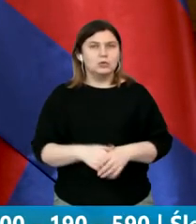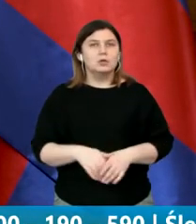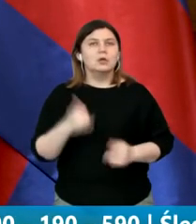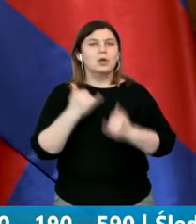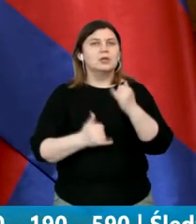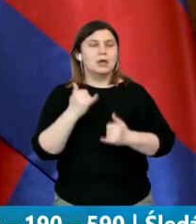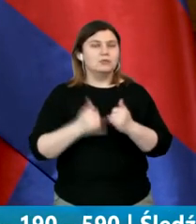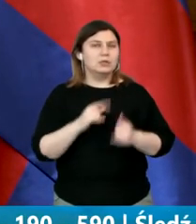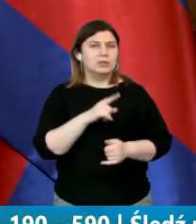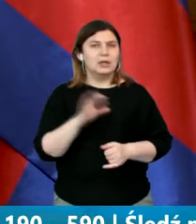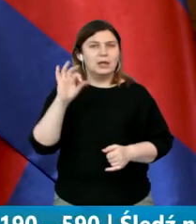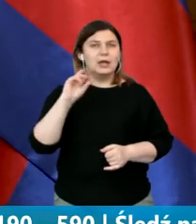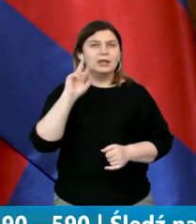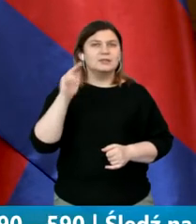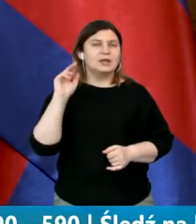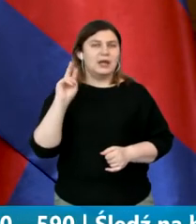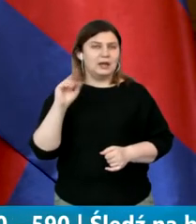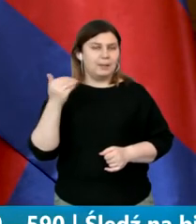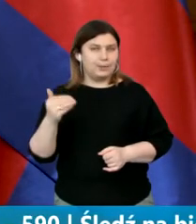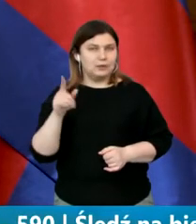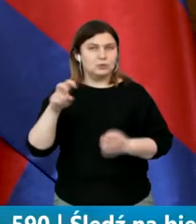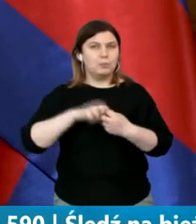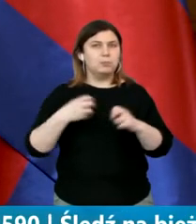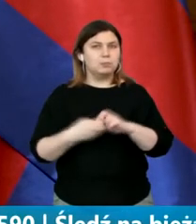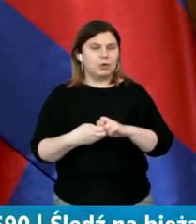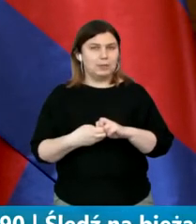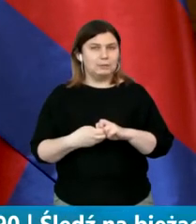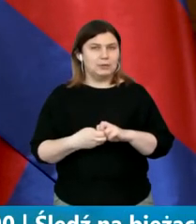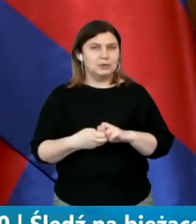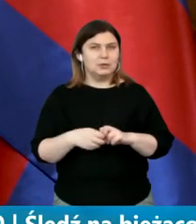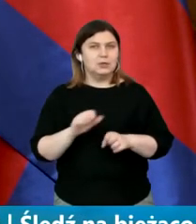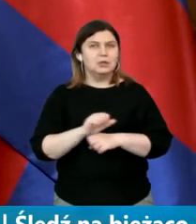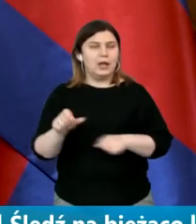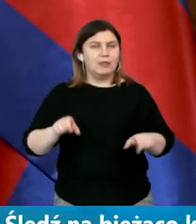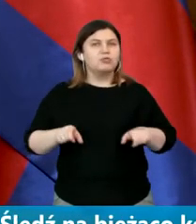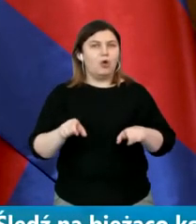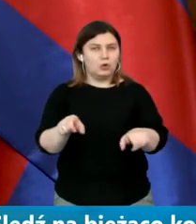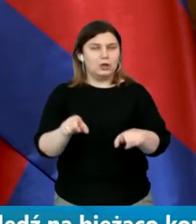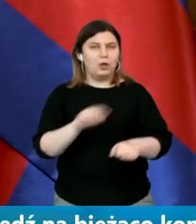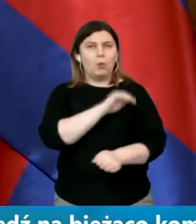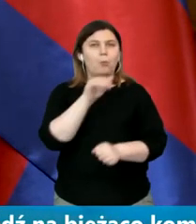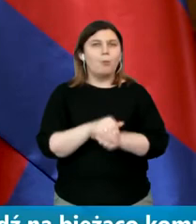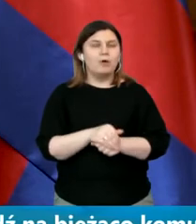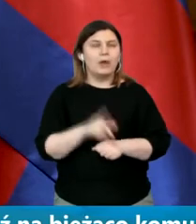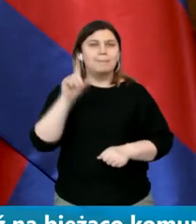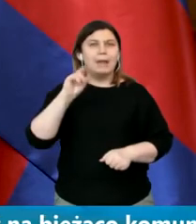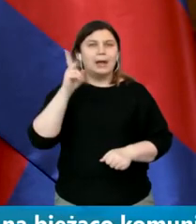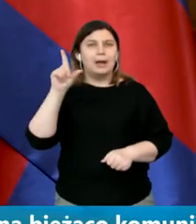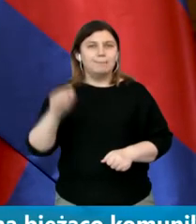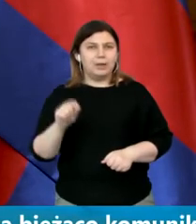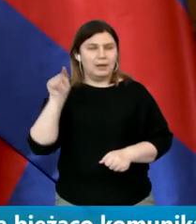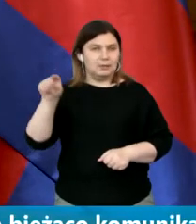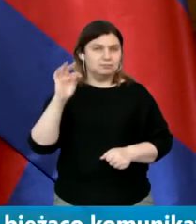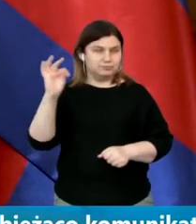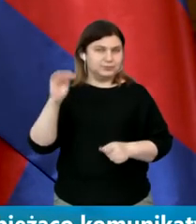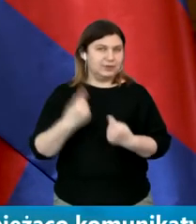o SKM-kę, to największym problemem są oczywiście torowiska i umowy, które łączą PKP z ich